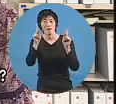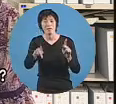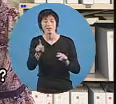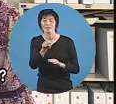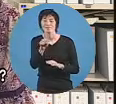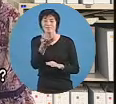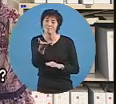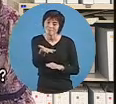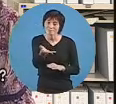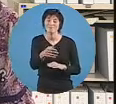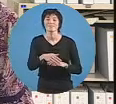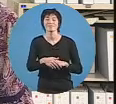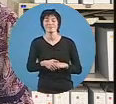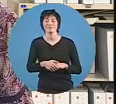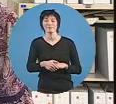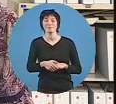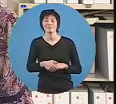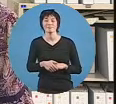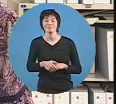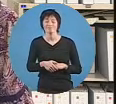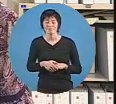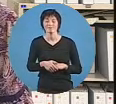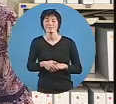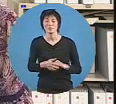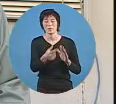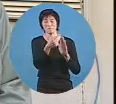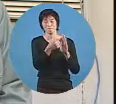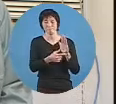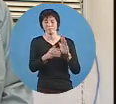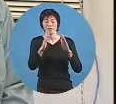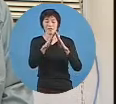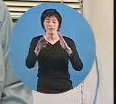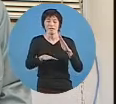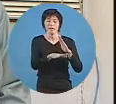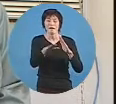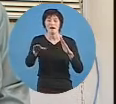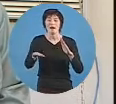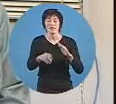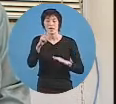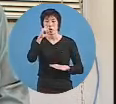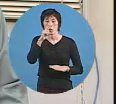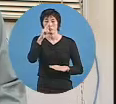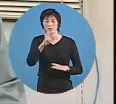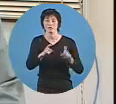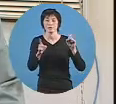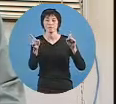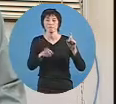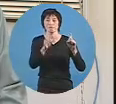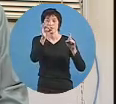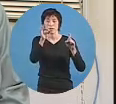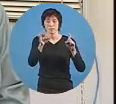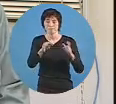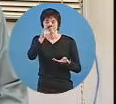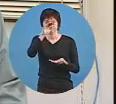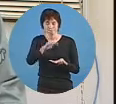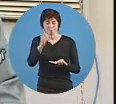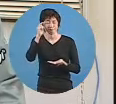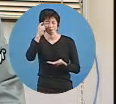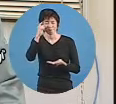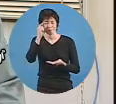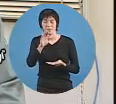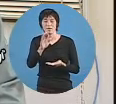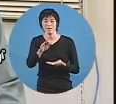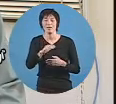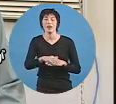に取り組んでいこうとお考えですか？ やはり家庭ごみ 10% 減量大作戦という大きな目標がございます。この